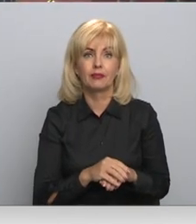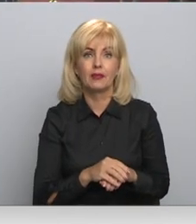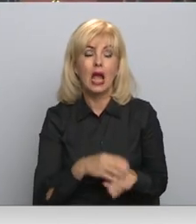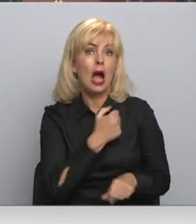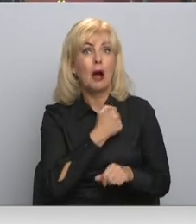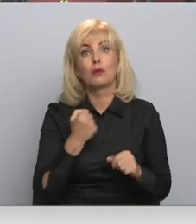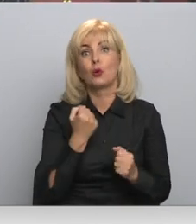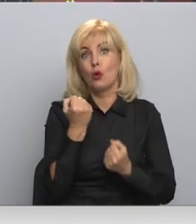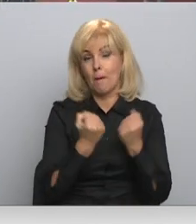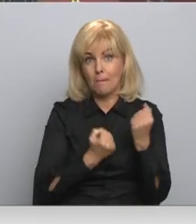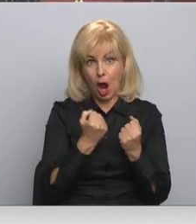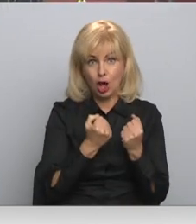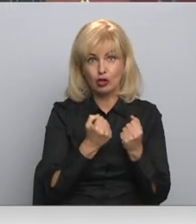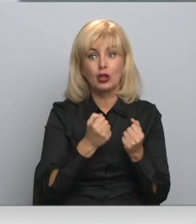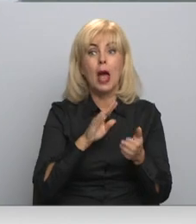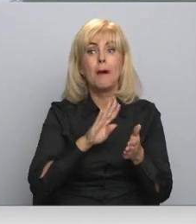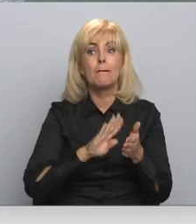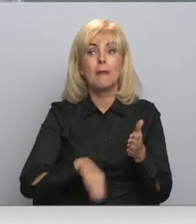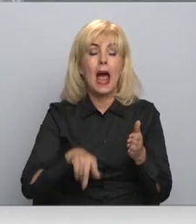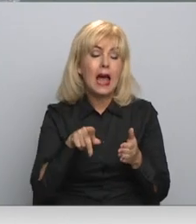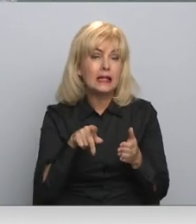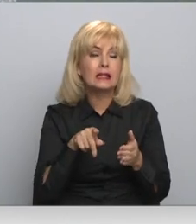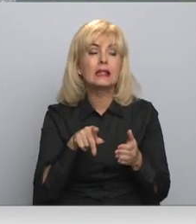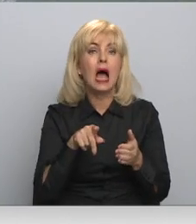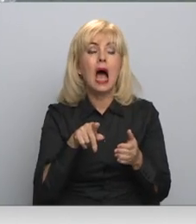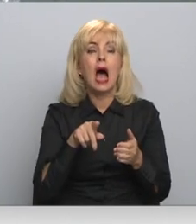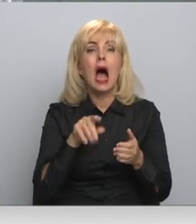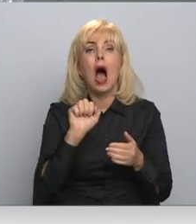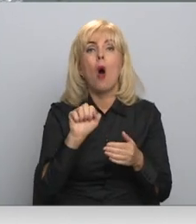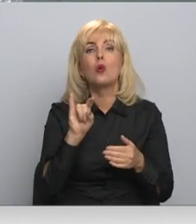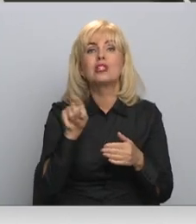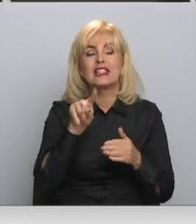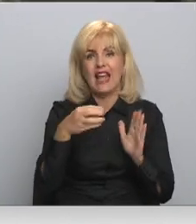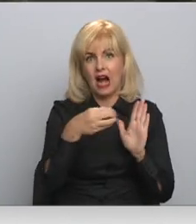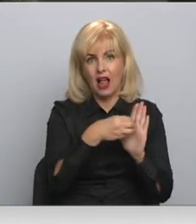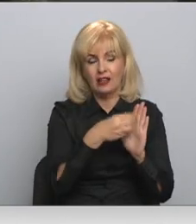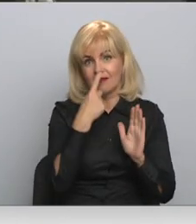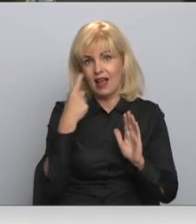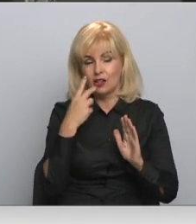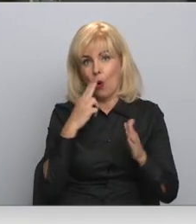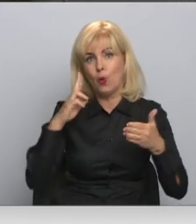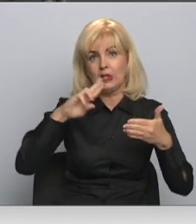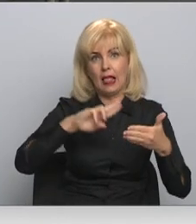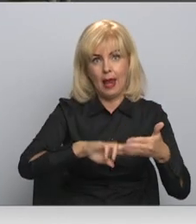Bruņu mašīnas pagaidām vēl bez skrambām, auseklis uz bruņām vēl nesen uzlīmēts.